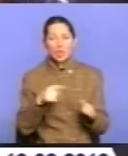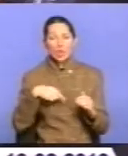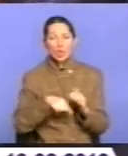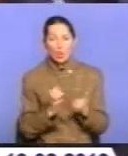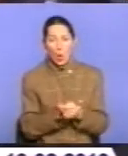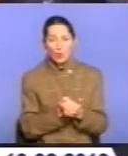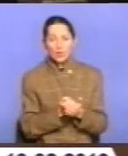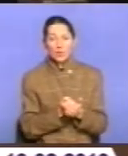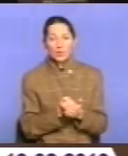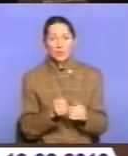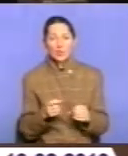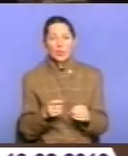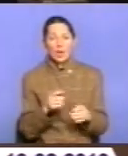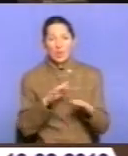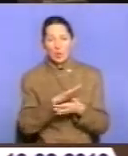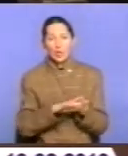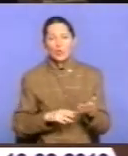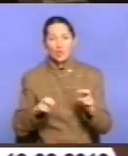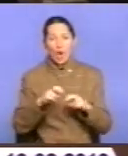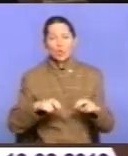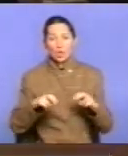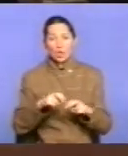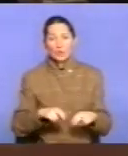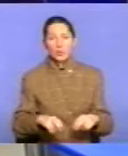підозрюваного запобіжного заходу. Триває розслідування.